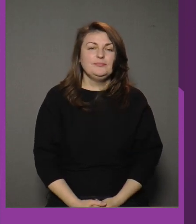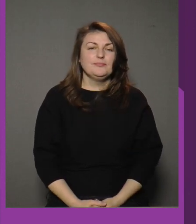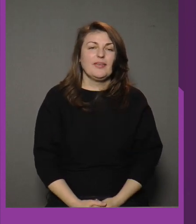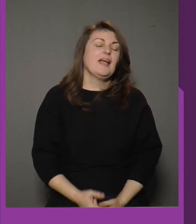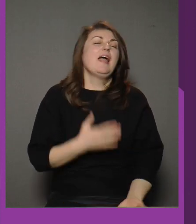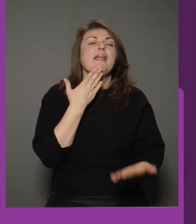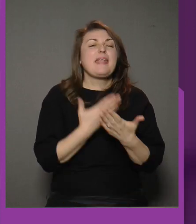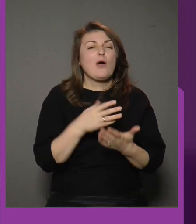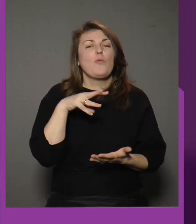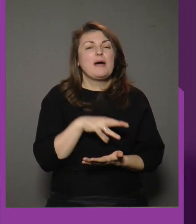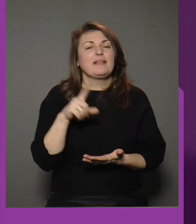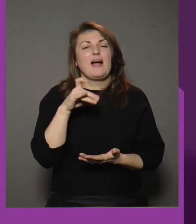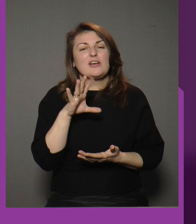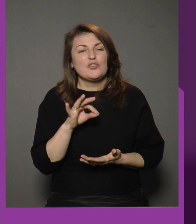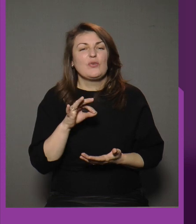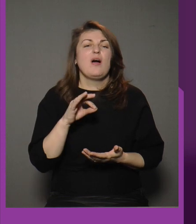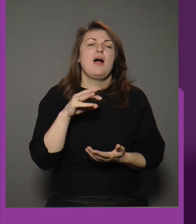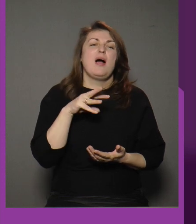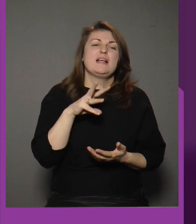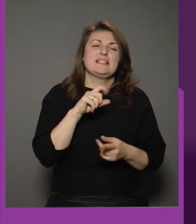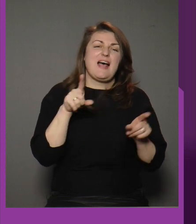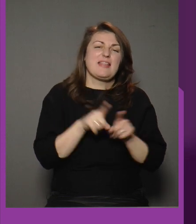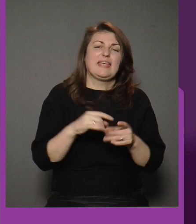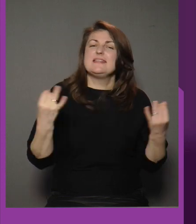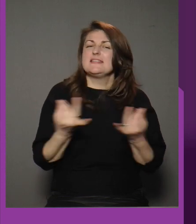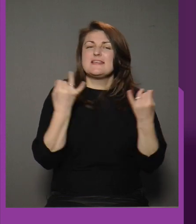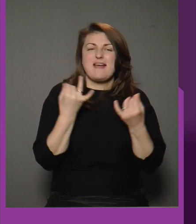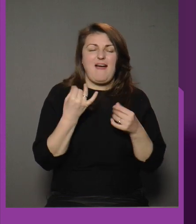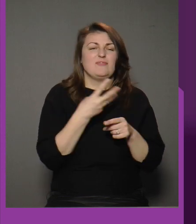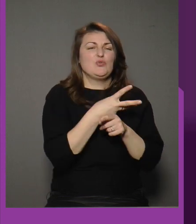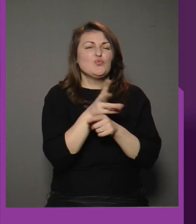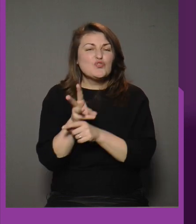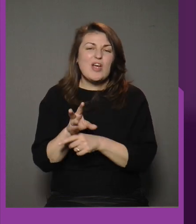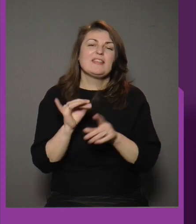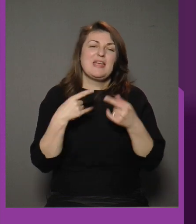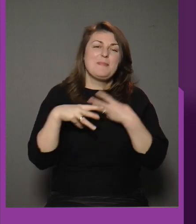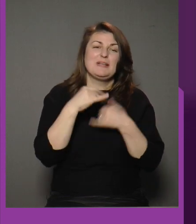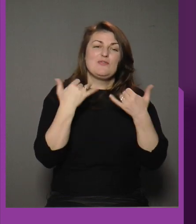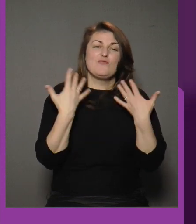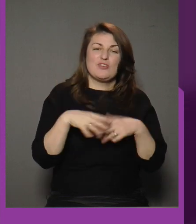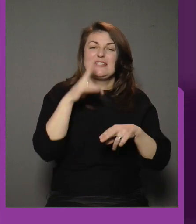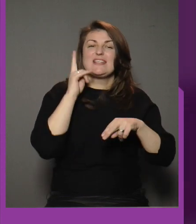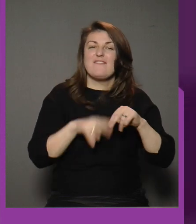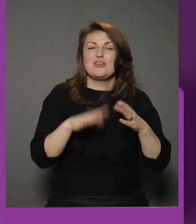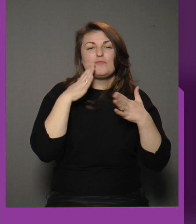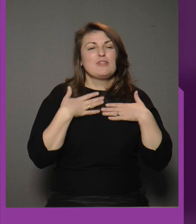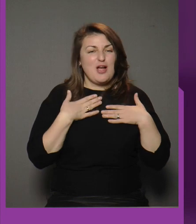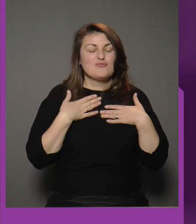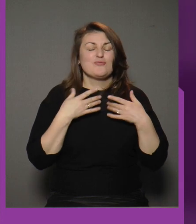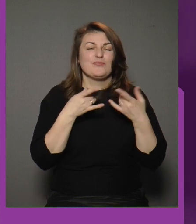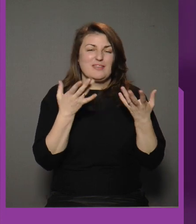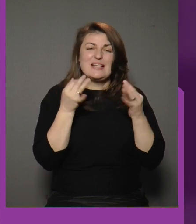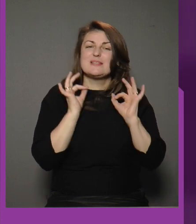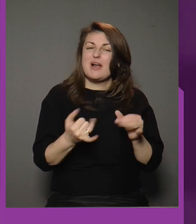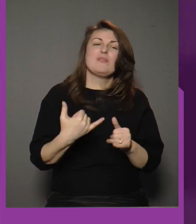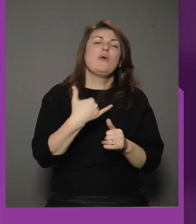Дякую, Марина Харченко. Марія Харченко за такий цікавий сюжет. І ми сьогодні вже завершуємо нашу студію. Справді, в нас,